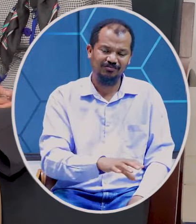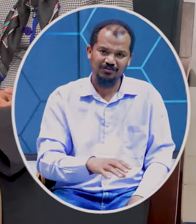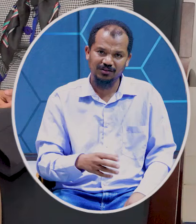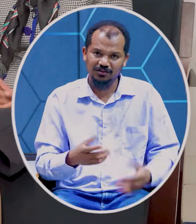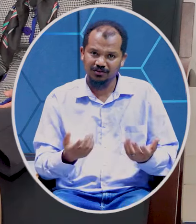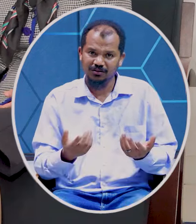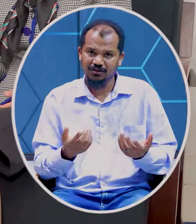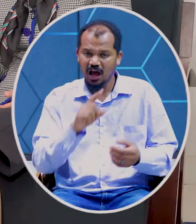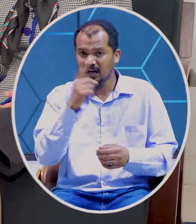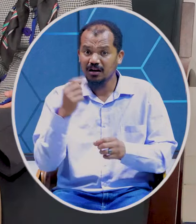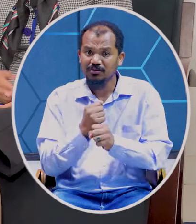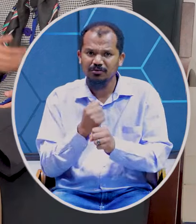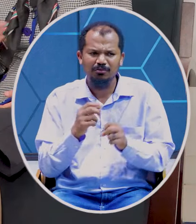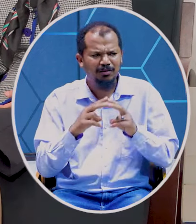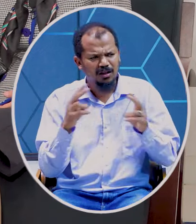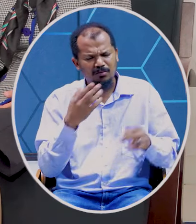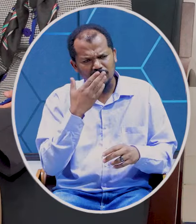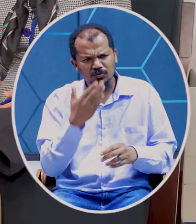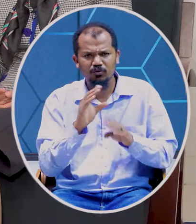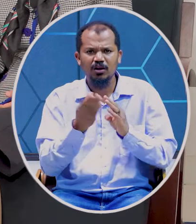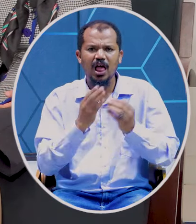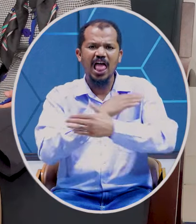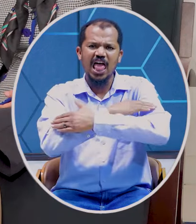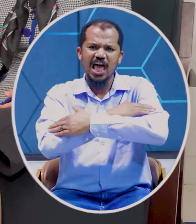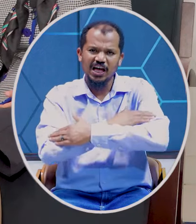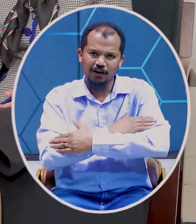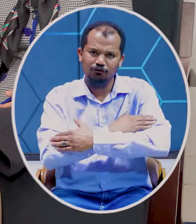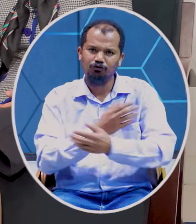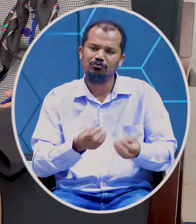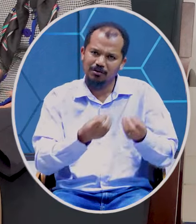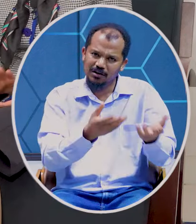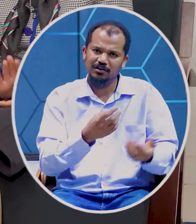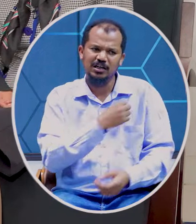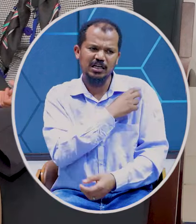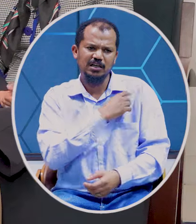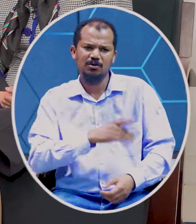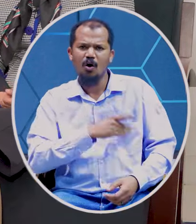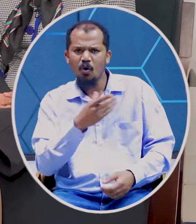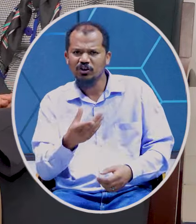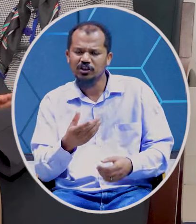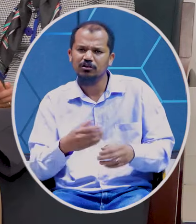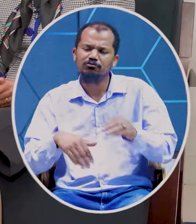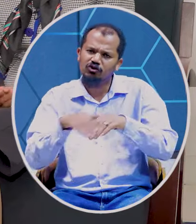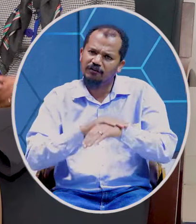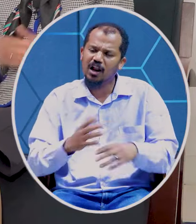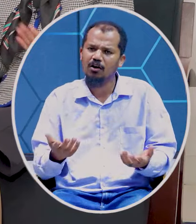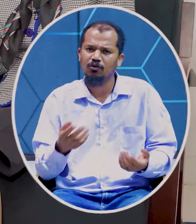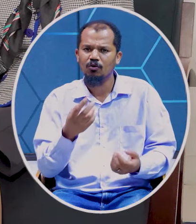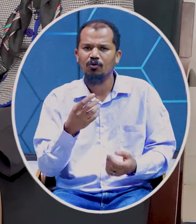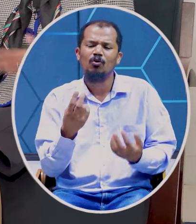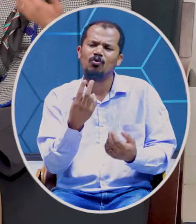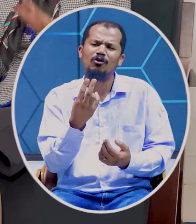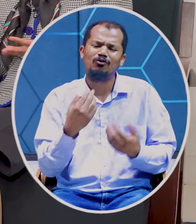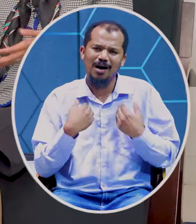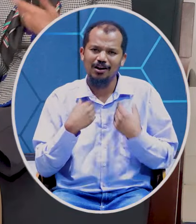አለ። አንዳንድ መስሪያ ቤቶች ደግሞ በጣም በጥሩ ሁኔታ ረፍቶችን በማመቻቸት ከመናቀም አሉ። አዎ። ስለዚህ